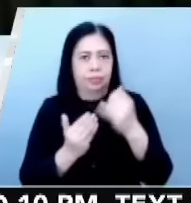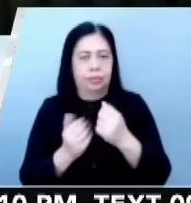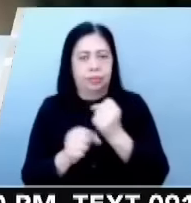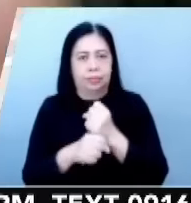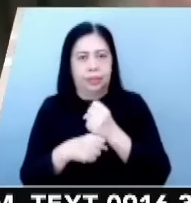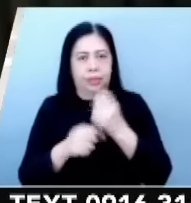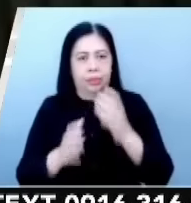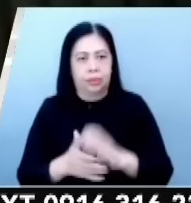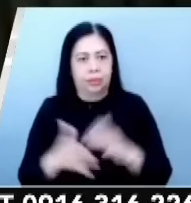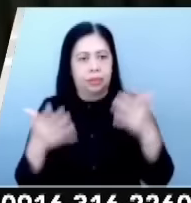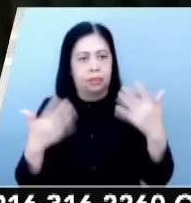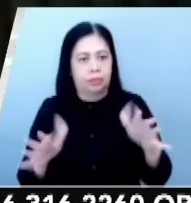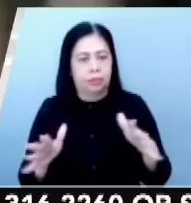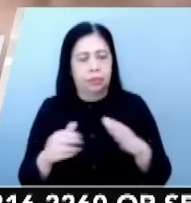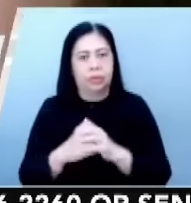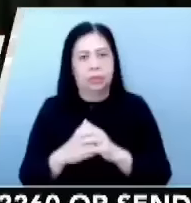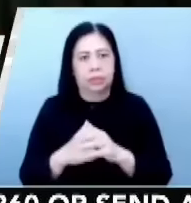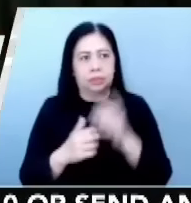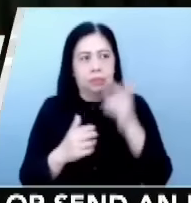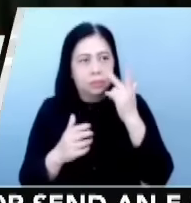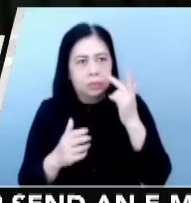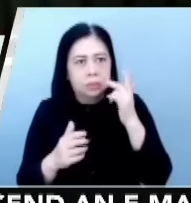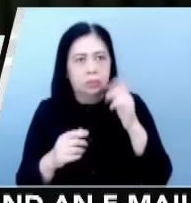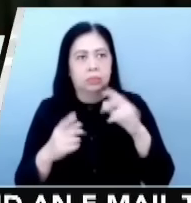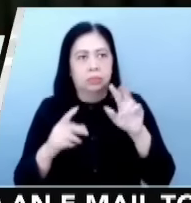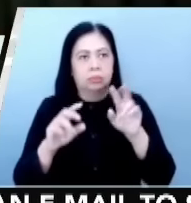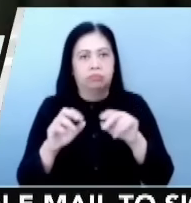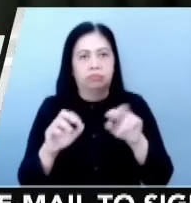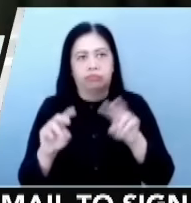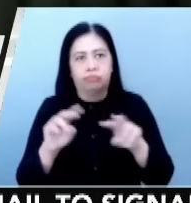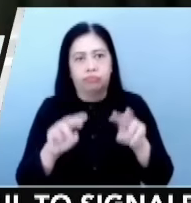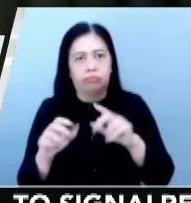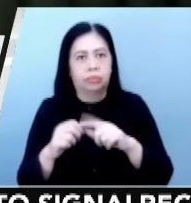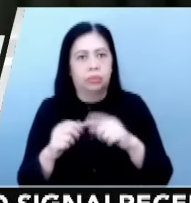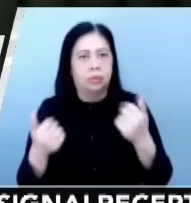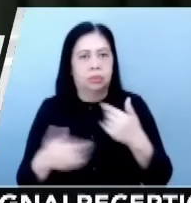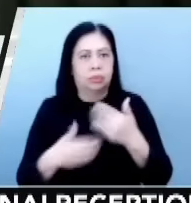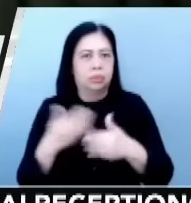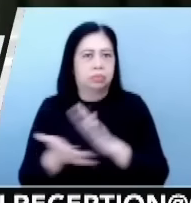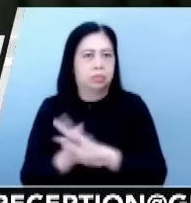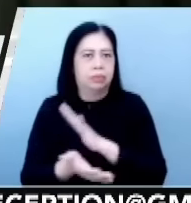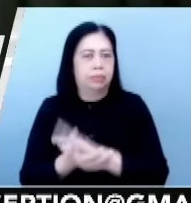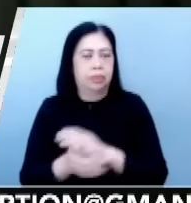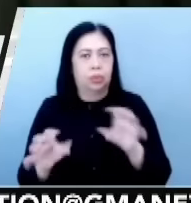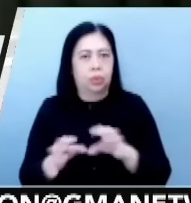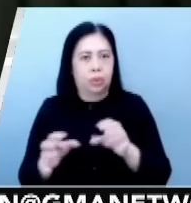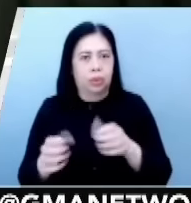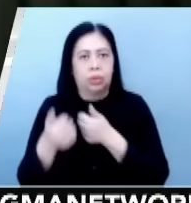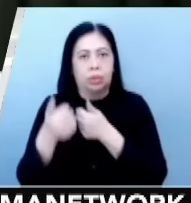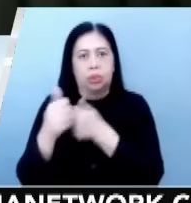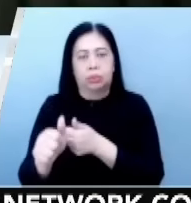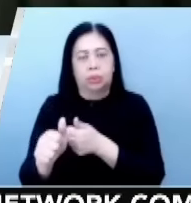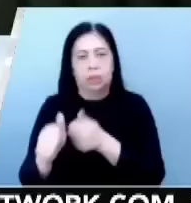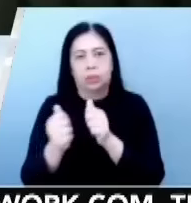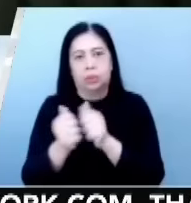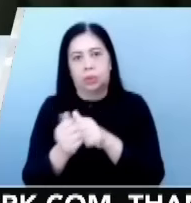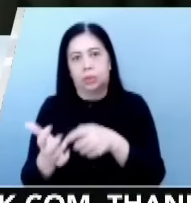doon sa inspection, lahat. So, nandun na po sila sa paperworks. Compliant with the conditions of